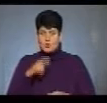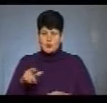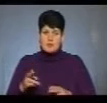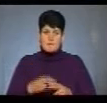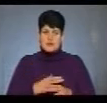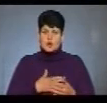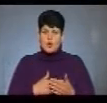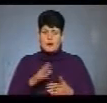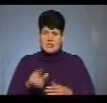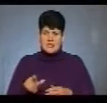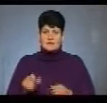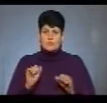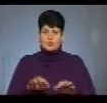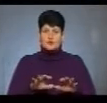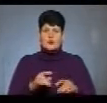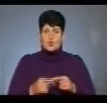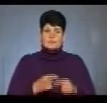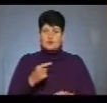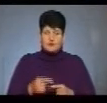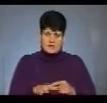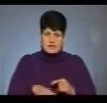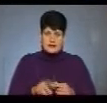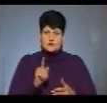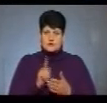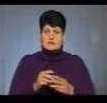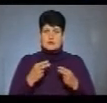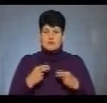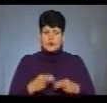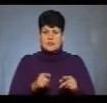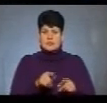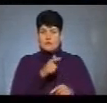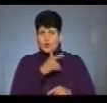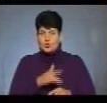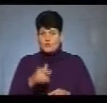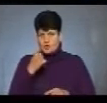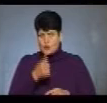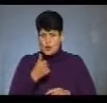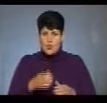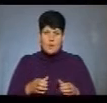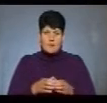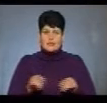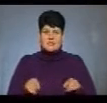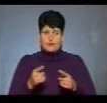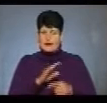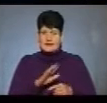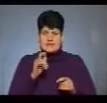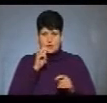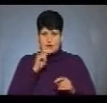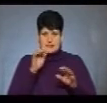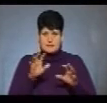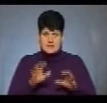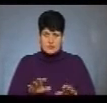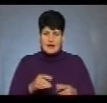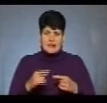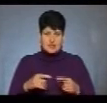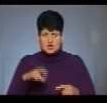громадянства мають право успадкувати ділянку, але зобов'язані продати її впродовж року. Компанії, які створені не за українськими законами,